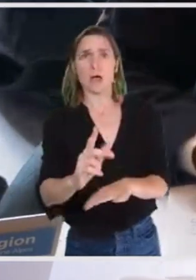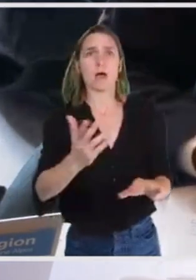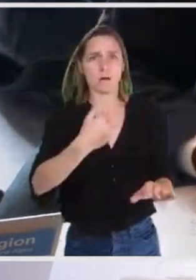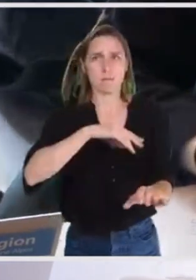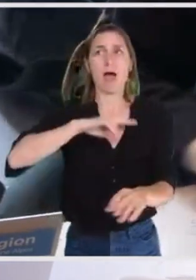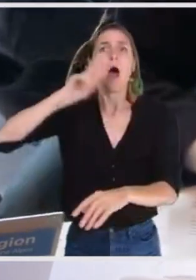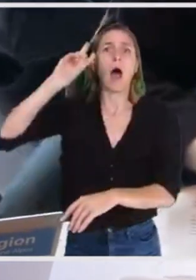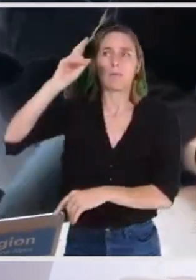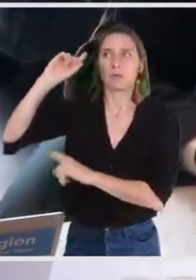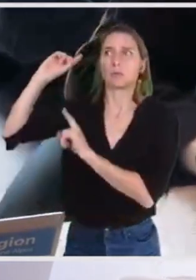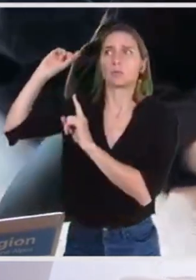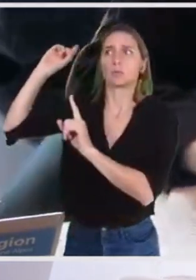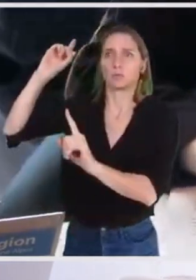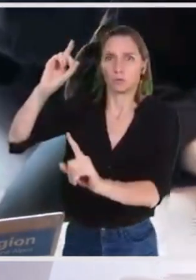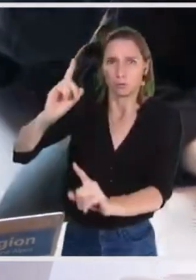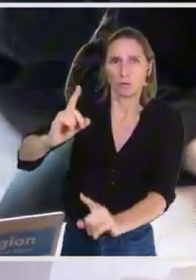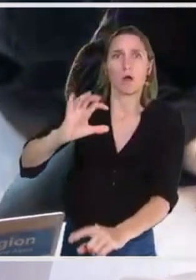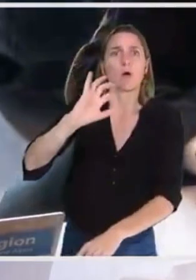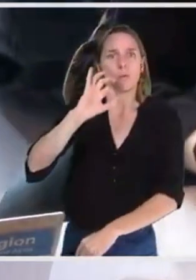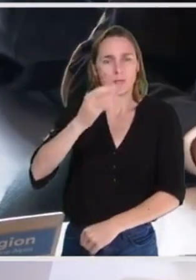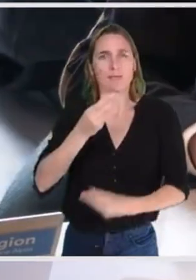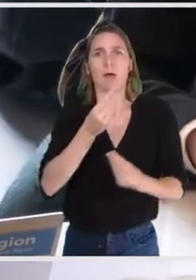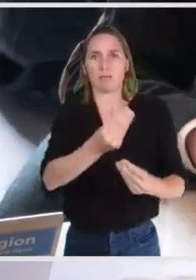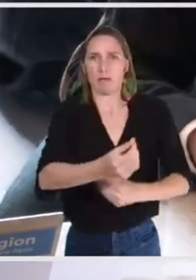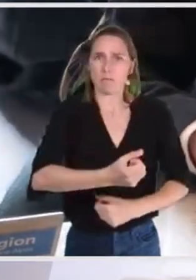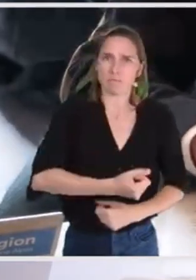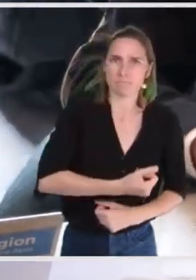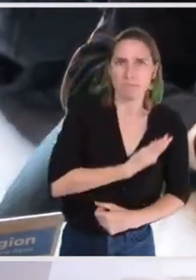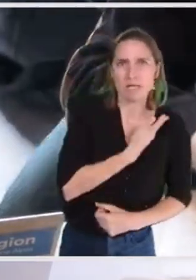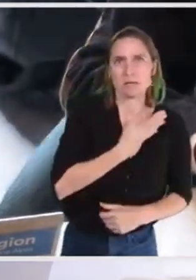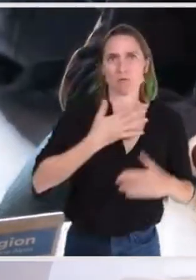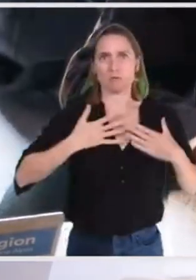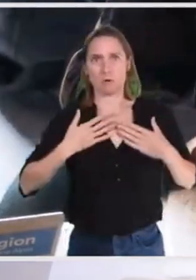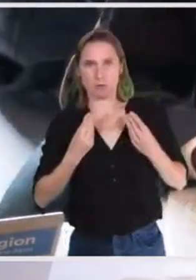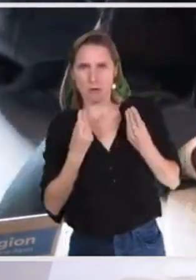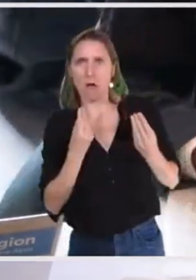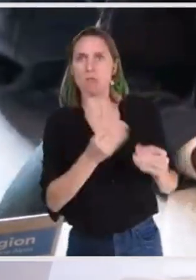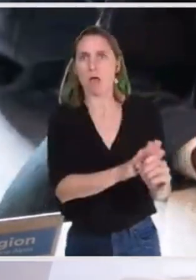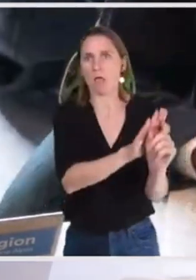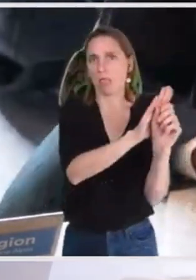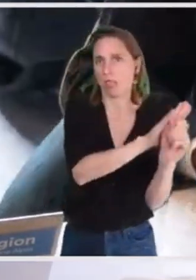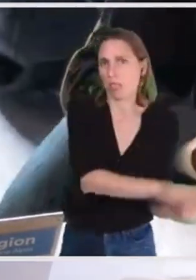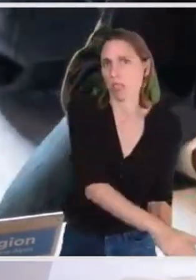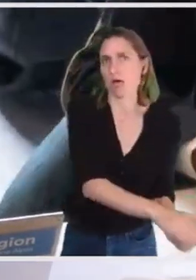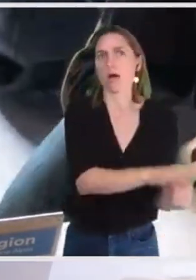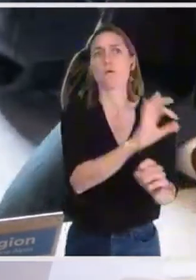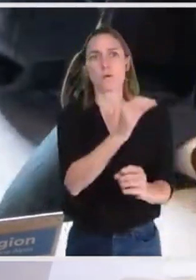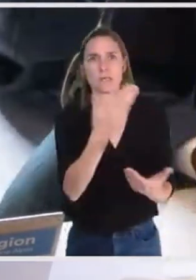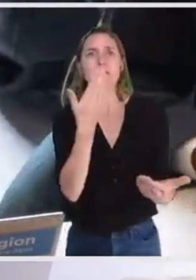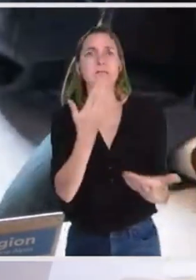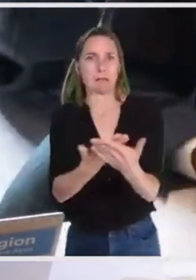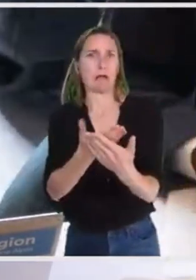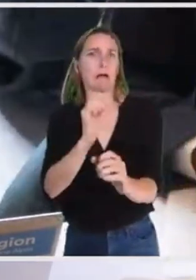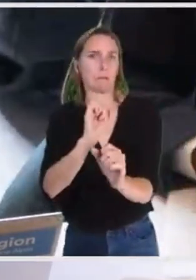blessent, tout simplement. Ce sont les comportements qui sont discriminants et qui doivent être condamnés.